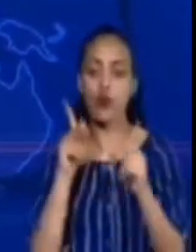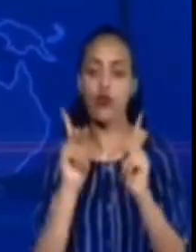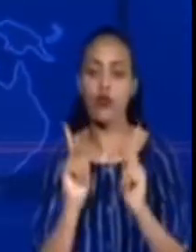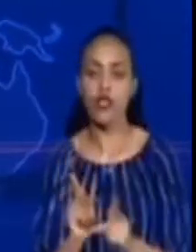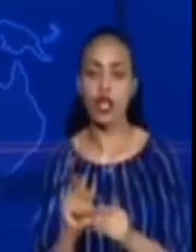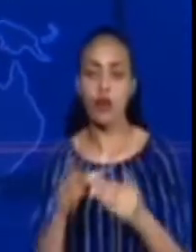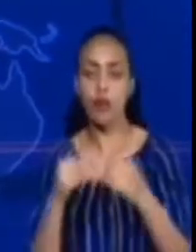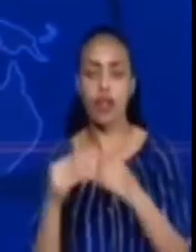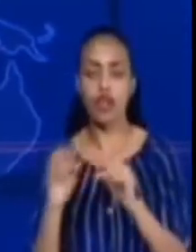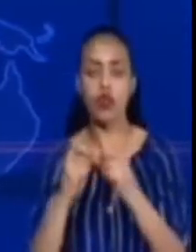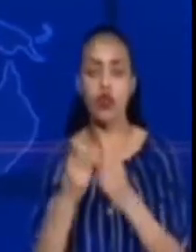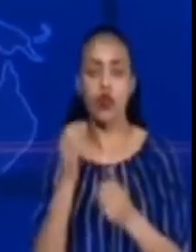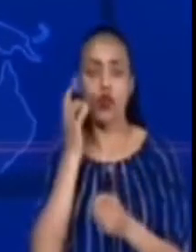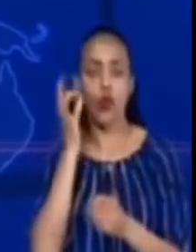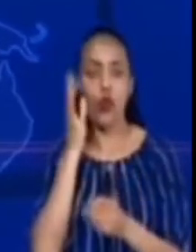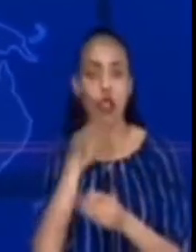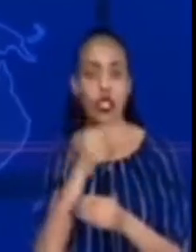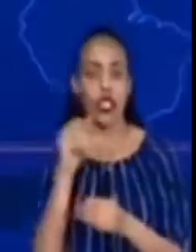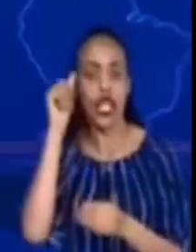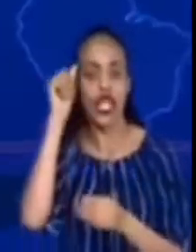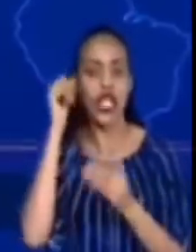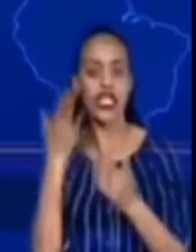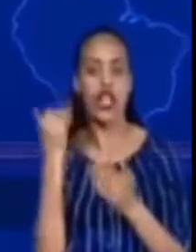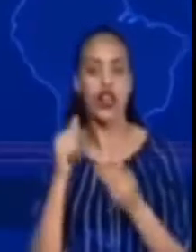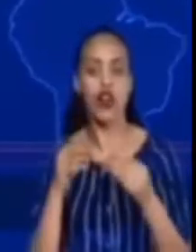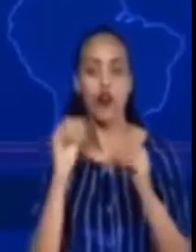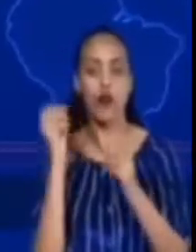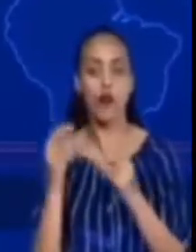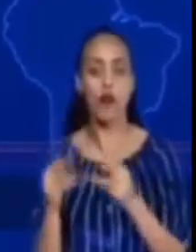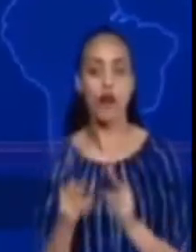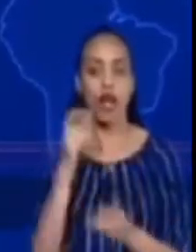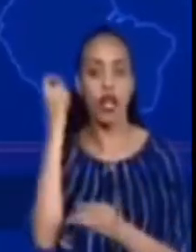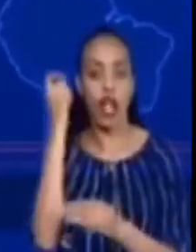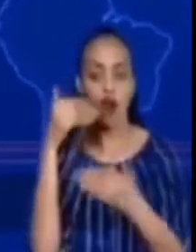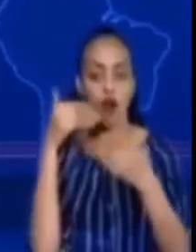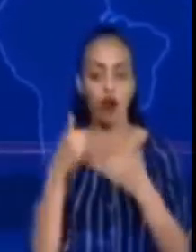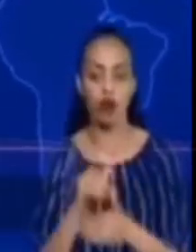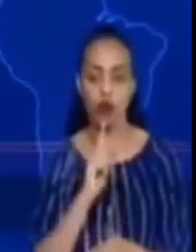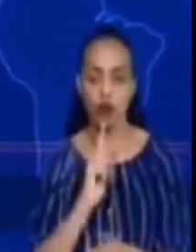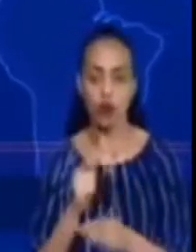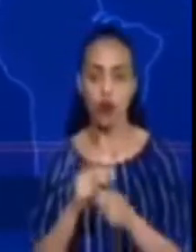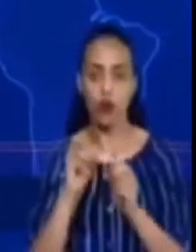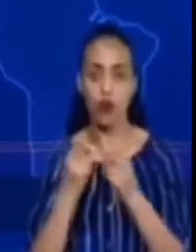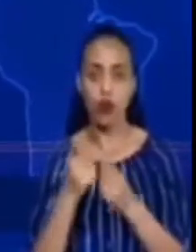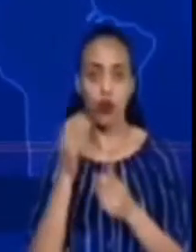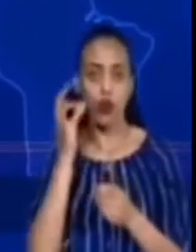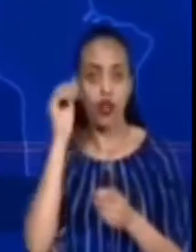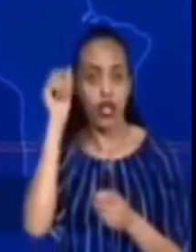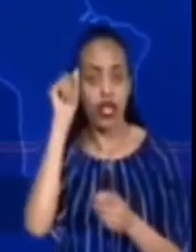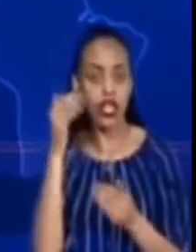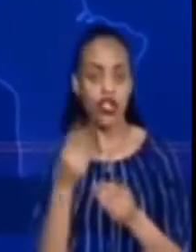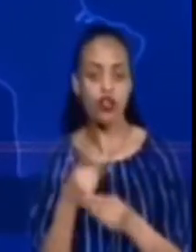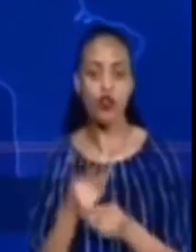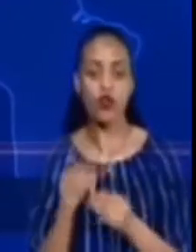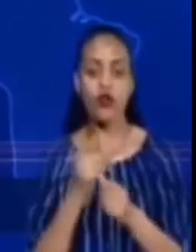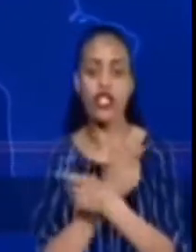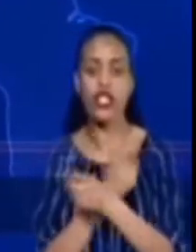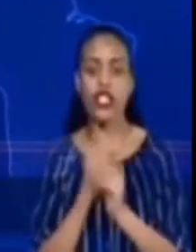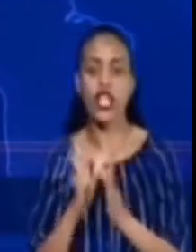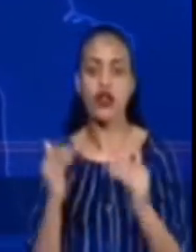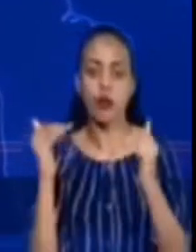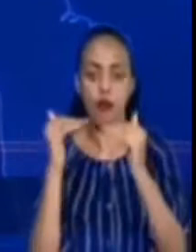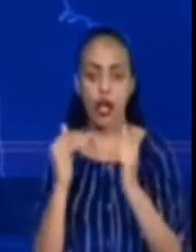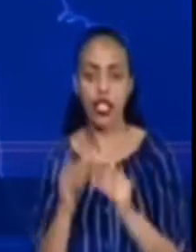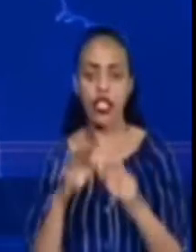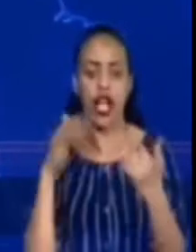ሲያበላ ሲያጠጣ የነበረ ነው። ለዚህ ደግሞ ውሻ የውሻ ልጅ የ360 ይሄ